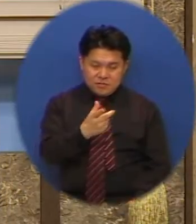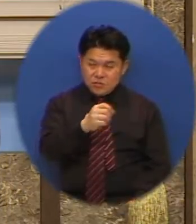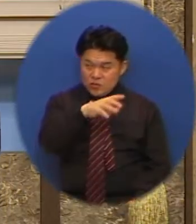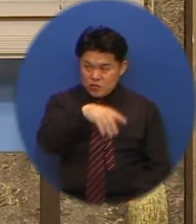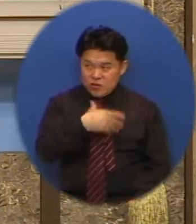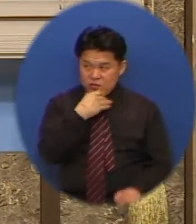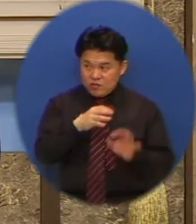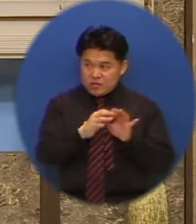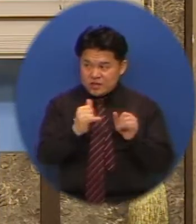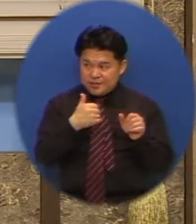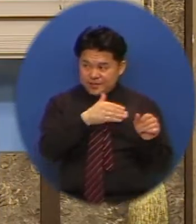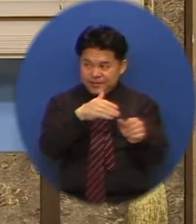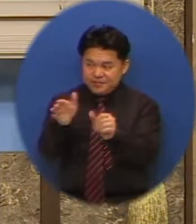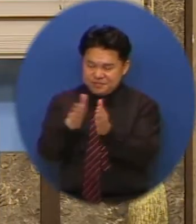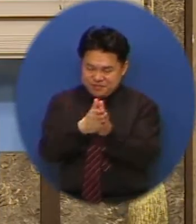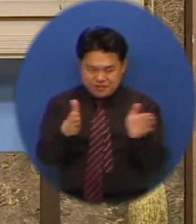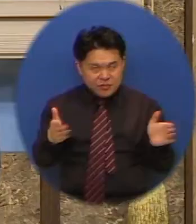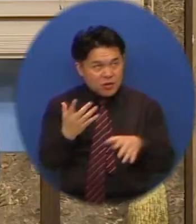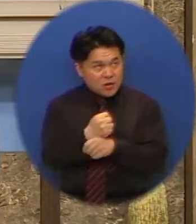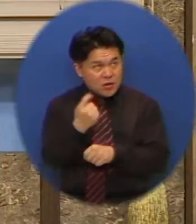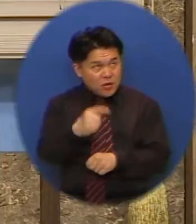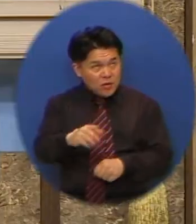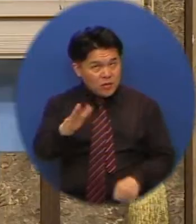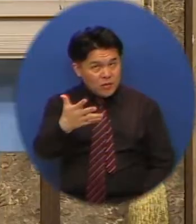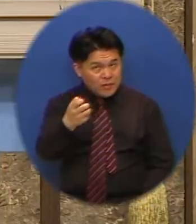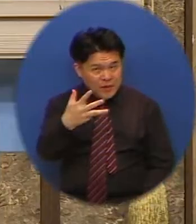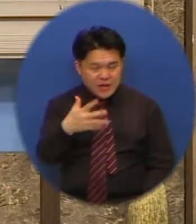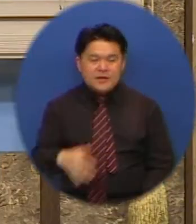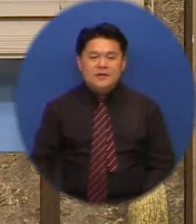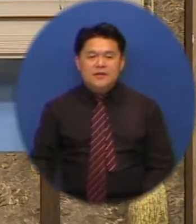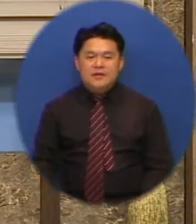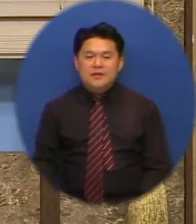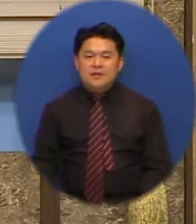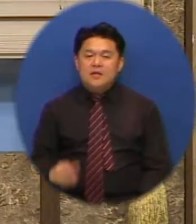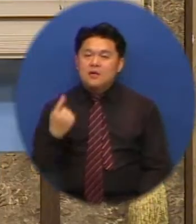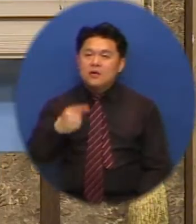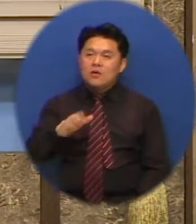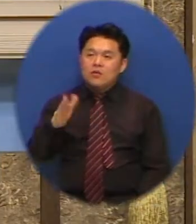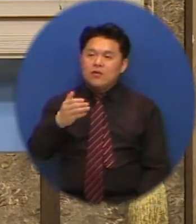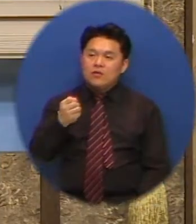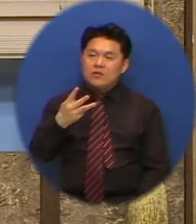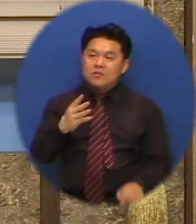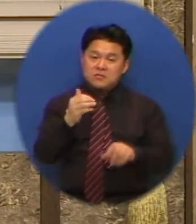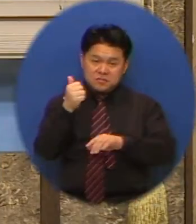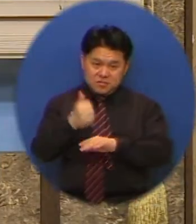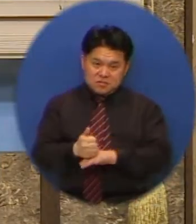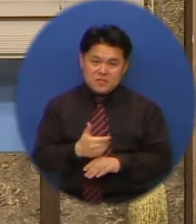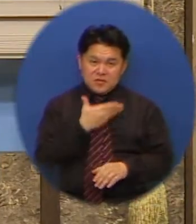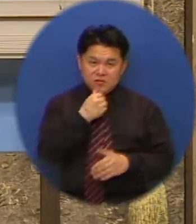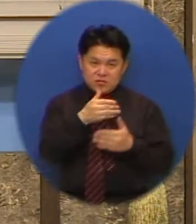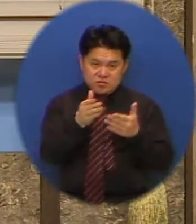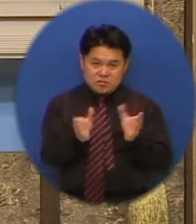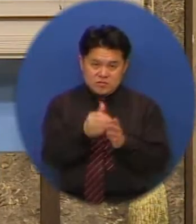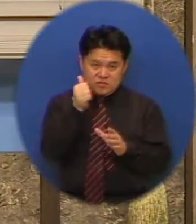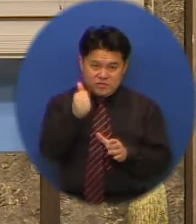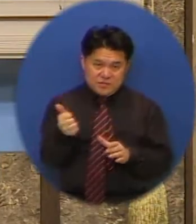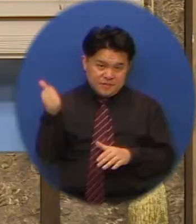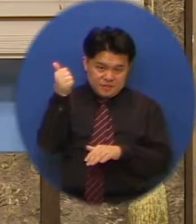예. 그 이제 시작이 됐습니다. 예. 그래서 제가 이제 93년 말에 제가 이제 복지부 장관이